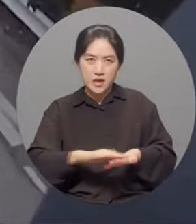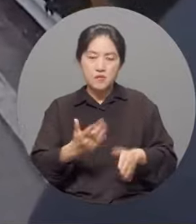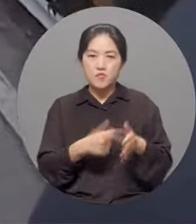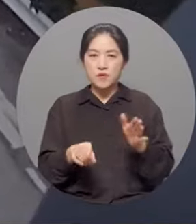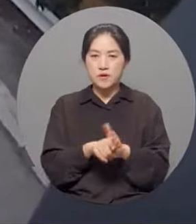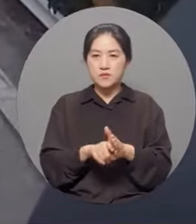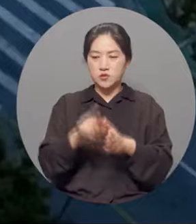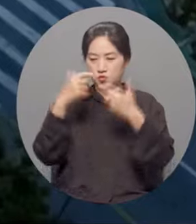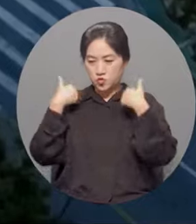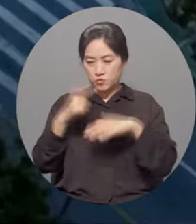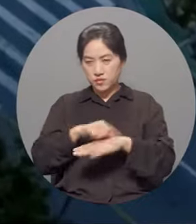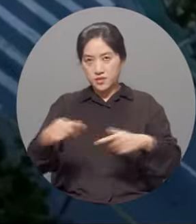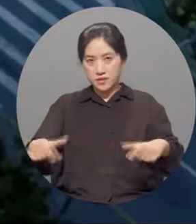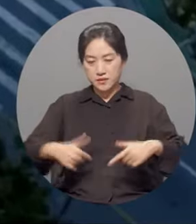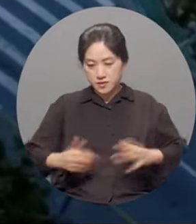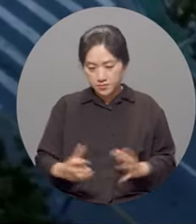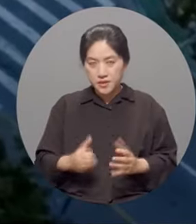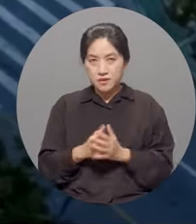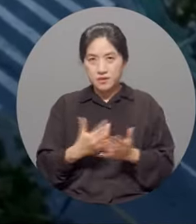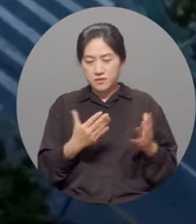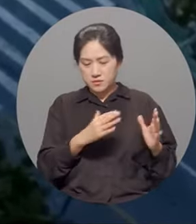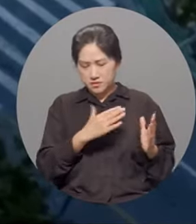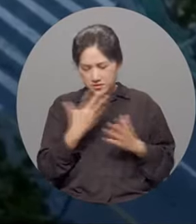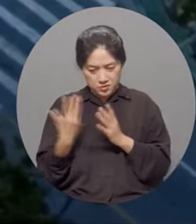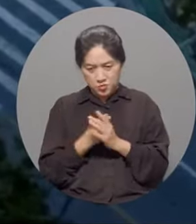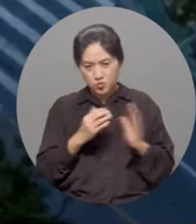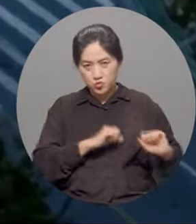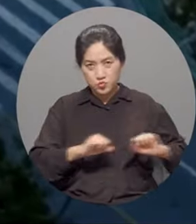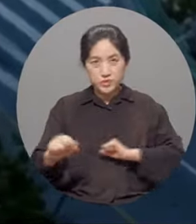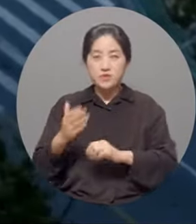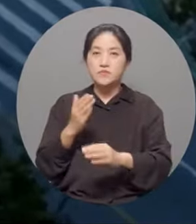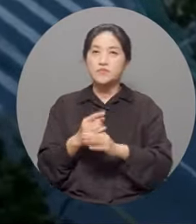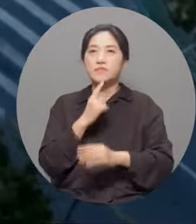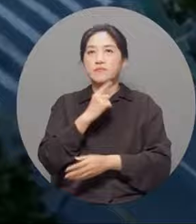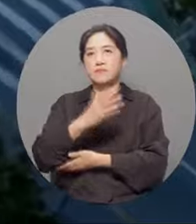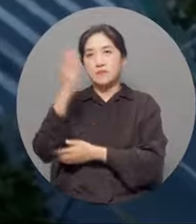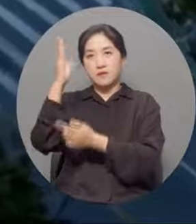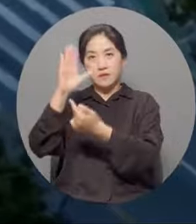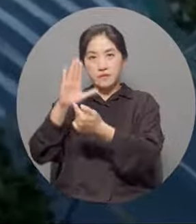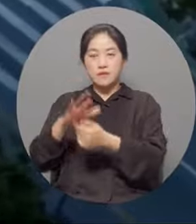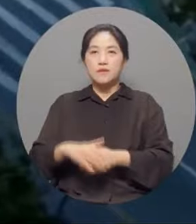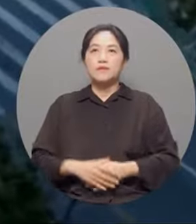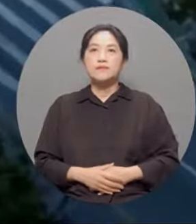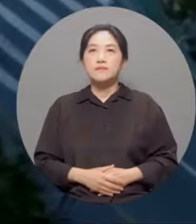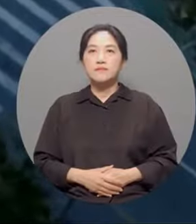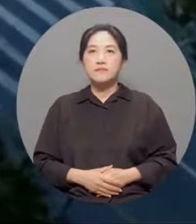체계를 구축하는 등 총력 대응하고 있다고 밝혔습니다. MBC 뉴스 정자영입니다.